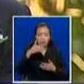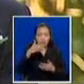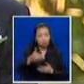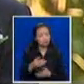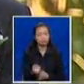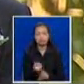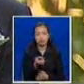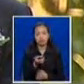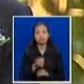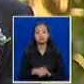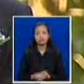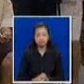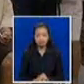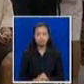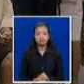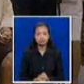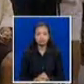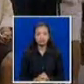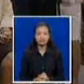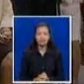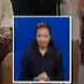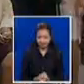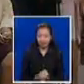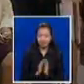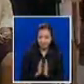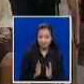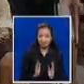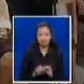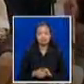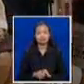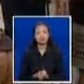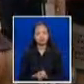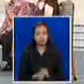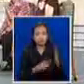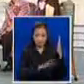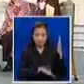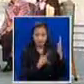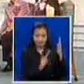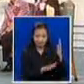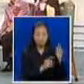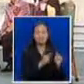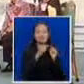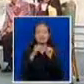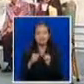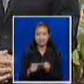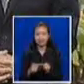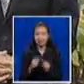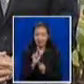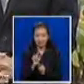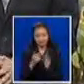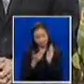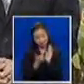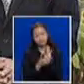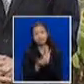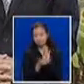ที่แล้วขอบคุณมากค่ะขอบคุณนะครับอ่าจากภาคใต้แล้วทีนี้เราไปทางภาคอีสานบ้างดี